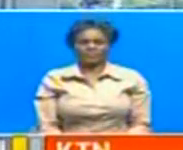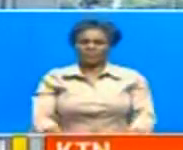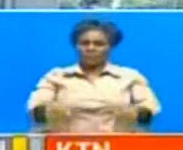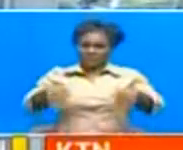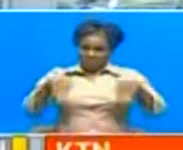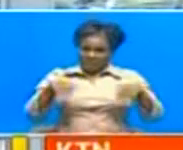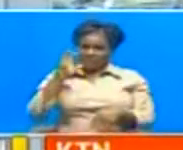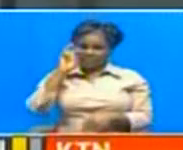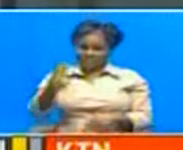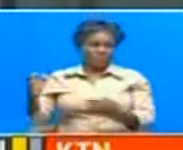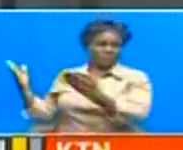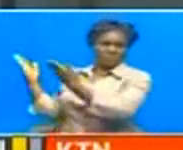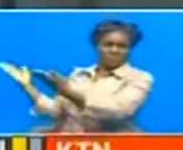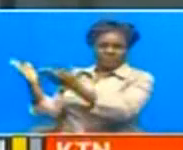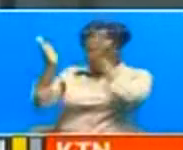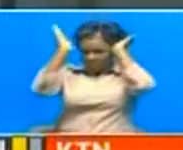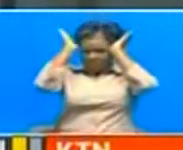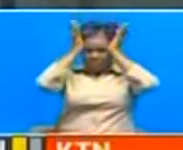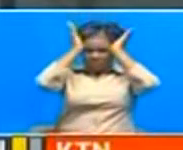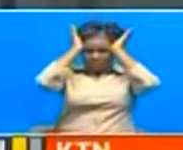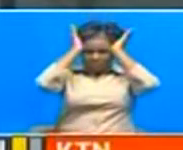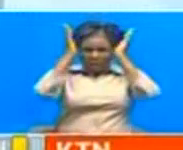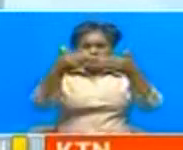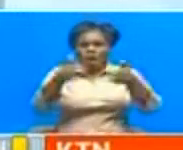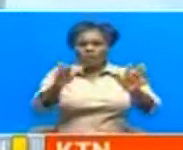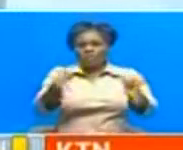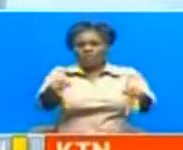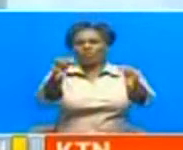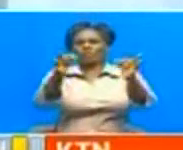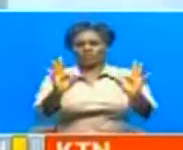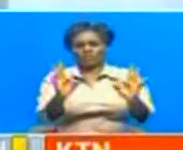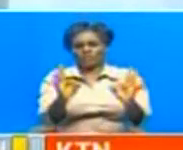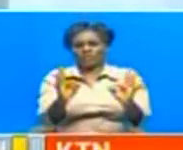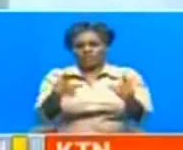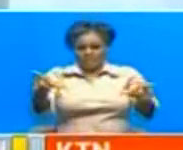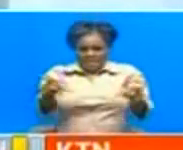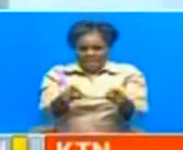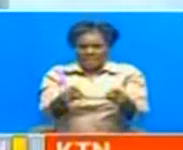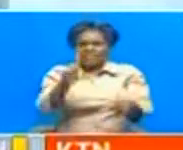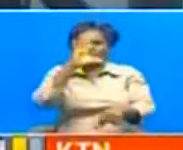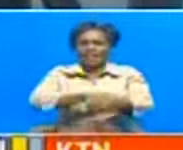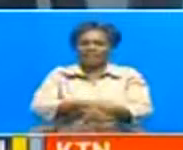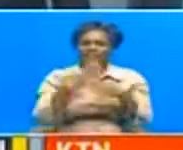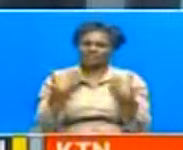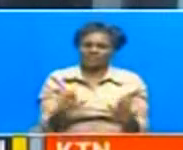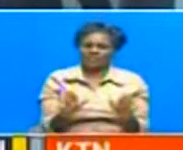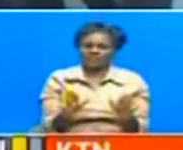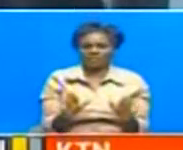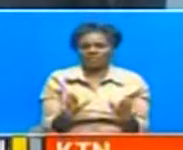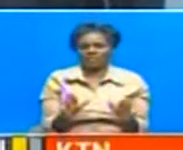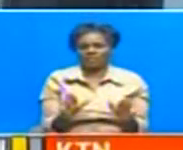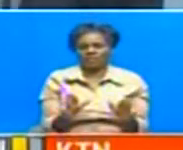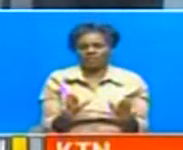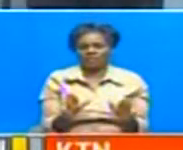Kinachosubiriwa sasa ni kichinjio hicho cha punda kufunguliwa rasmi, kwani tayari wamiliki wake wamepewa leseni ya kuhudumu na serikali ya kaunti ya